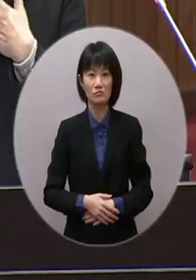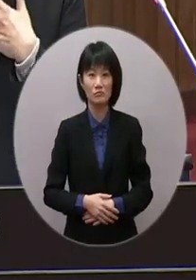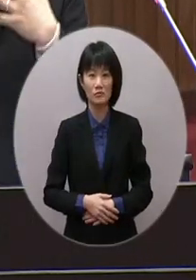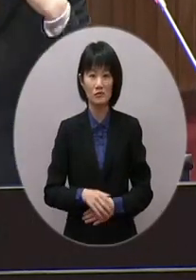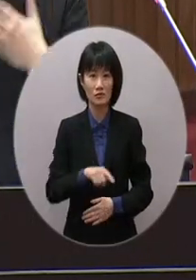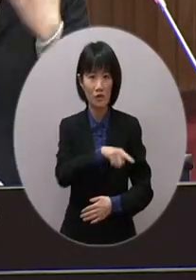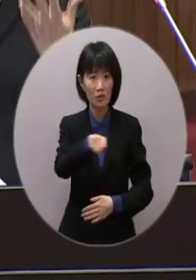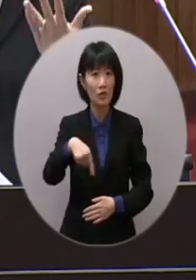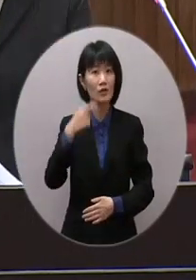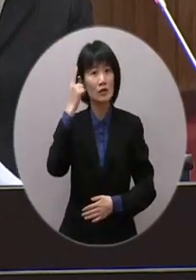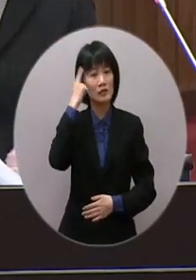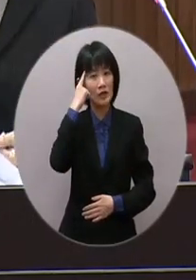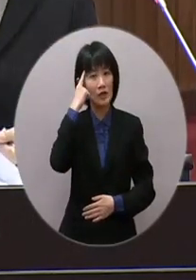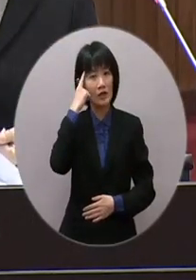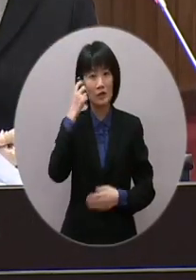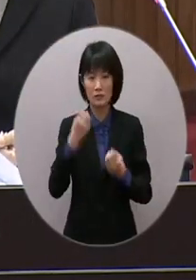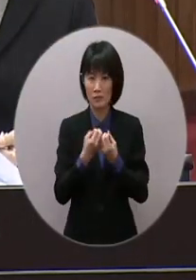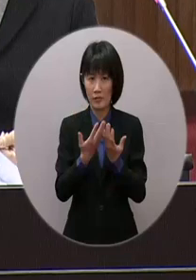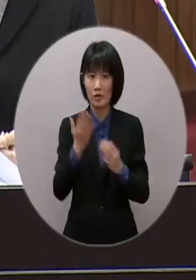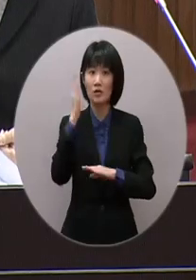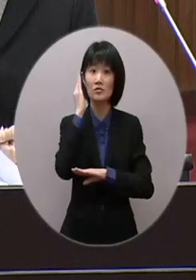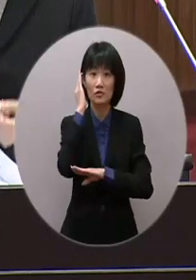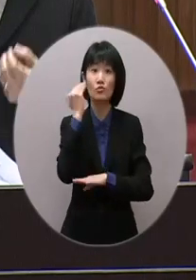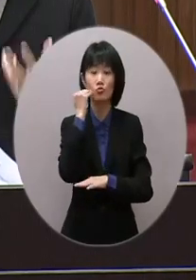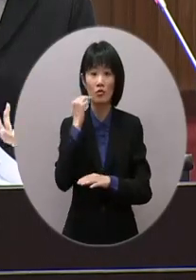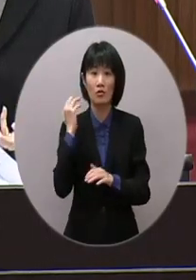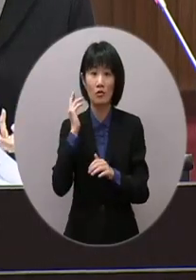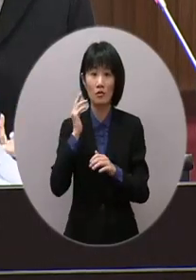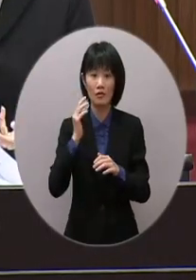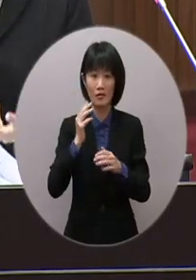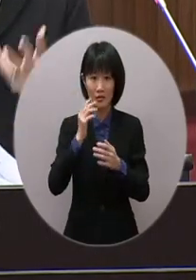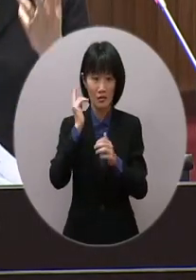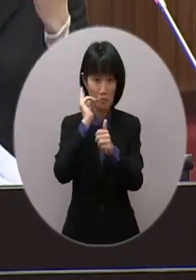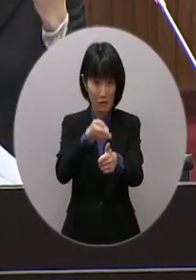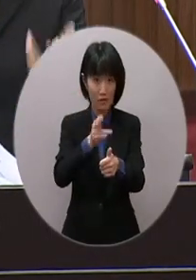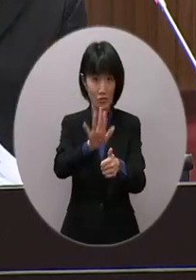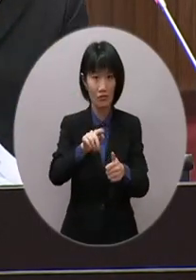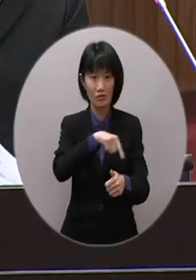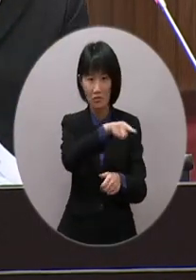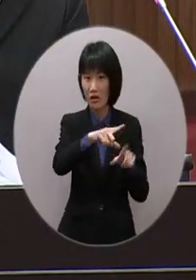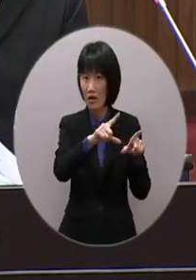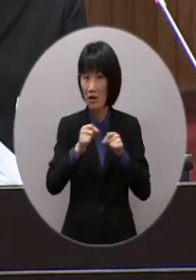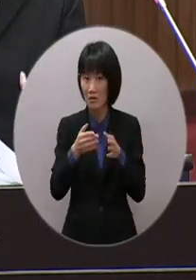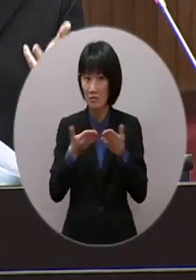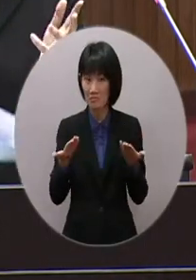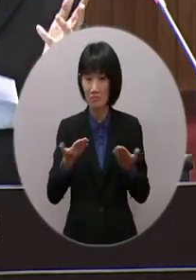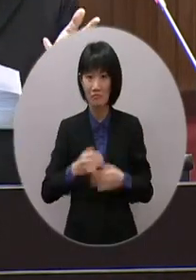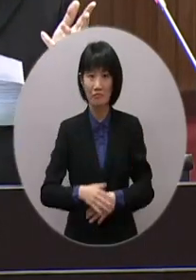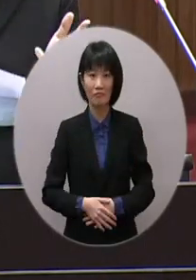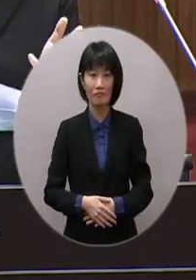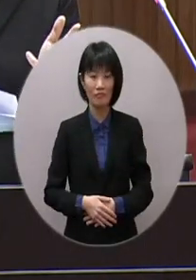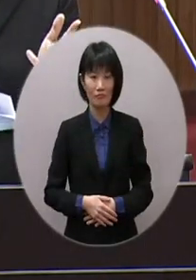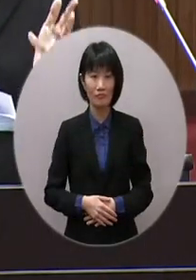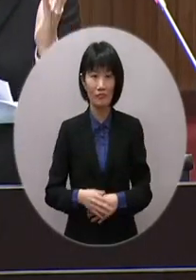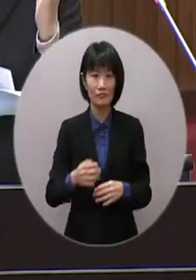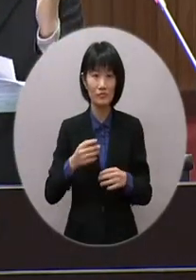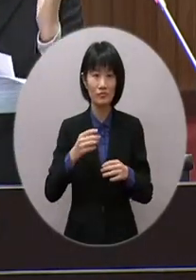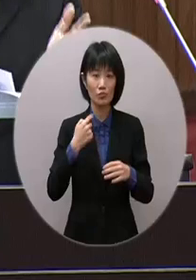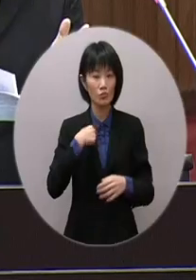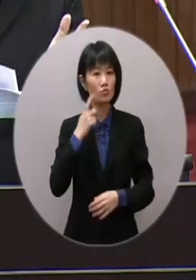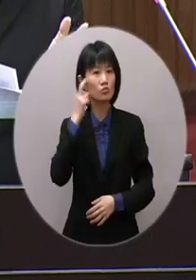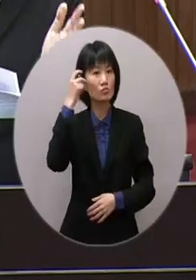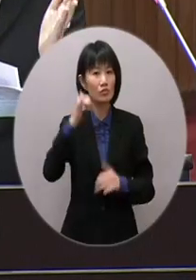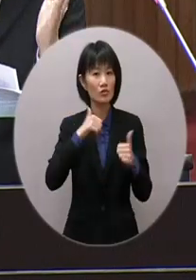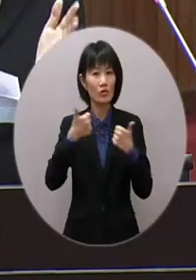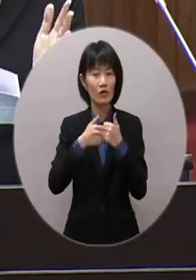在想说我要不要再承接政府的一个案子。那这个去年113发生了哈，那我觉得说